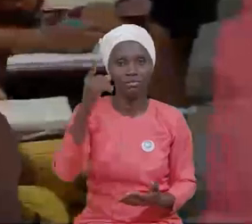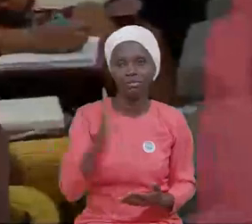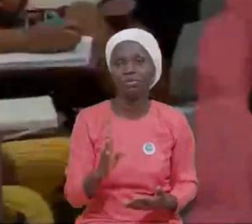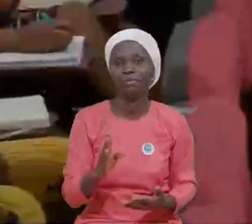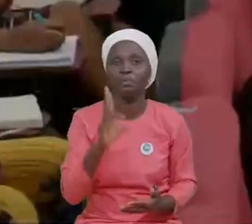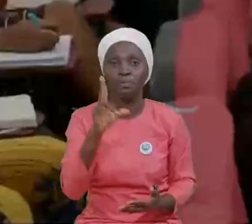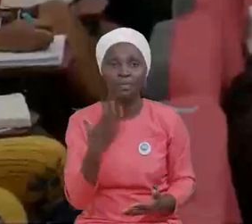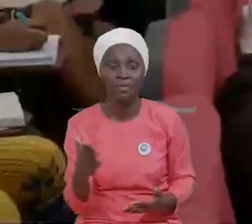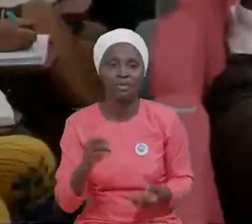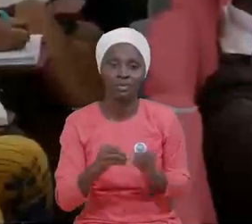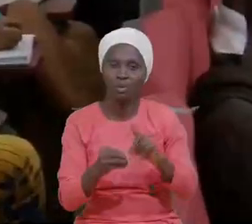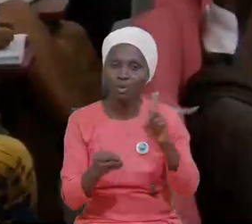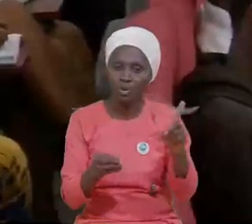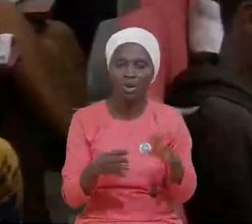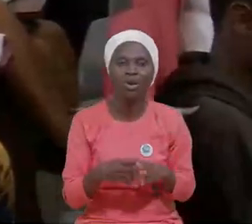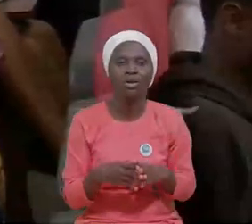éléments. Premièrement,